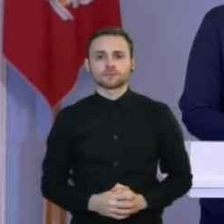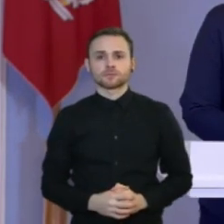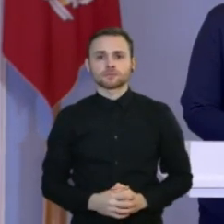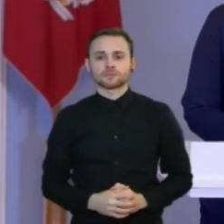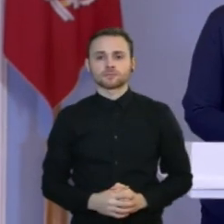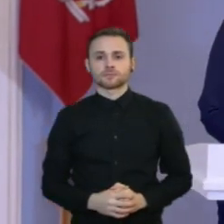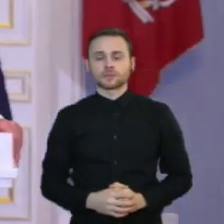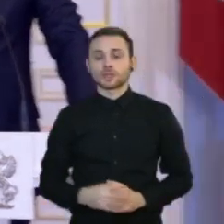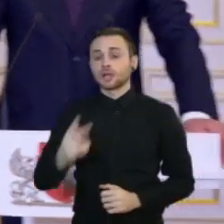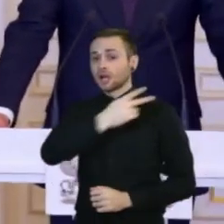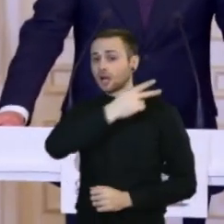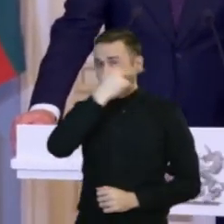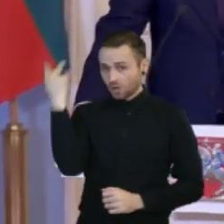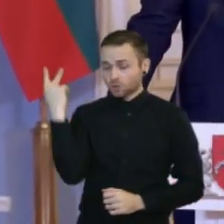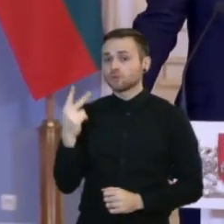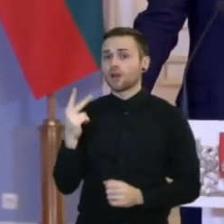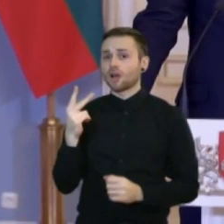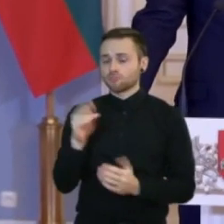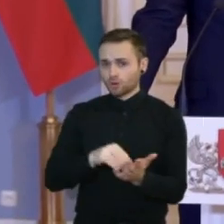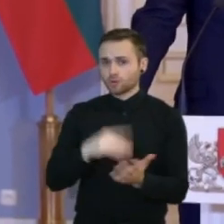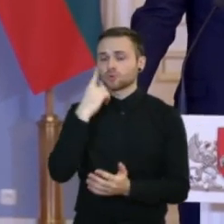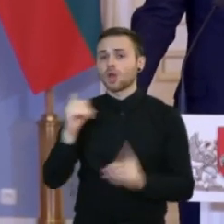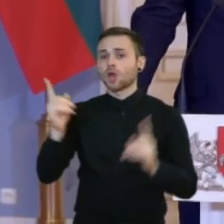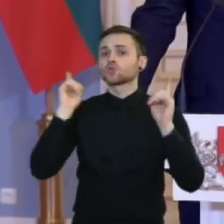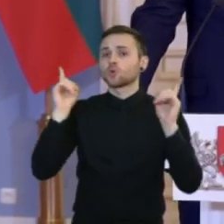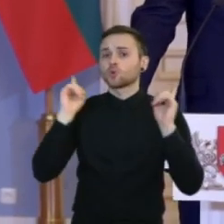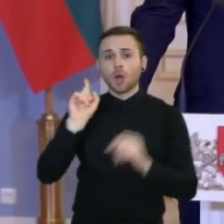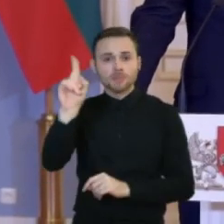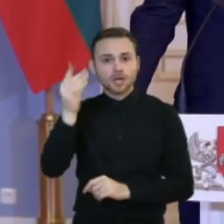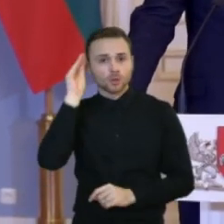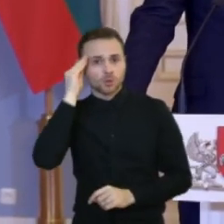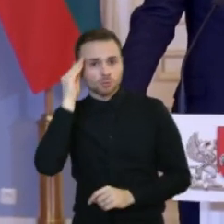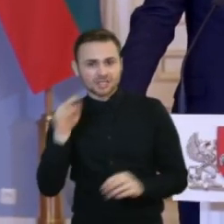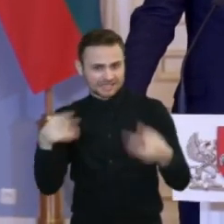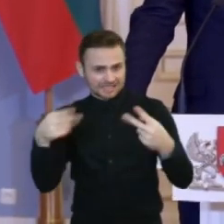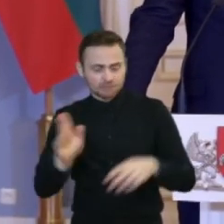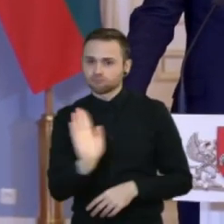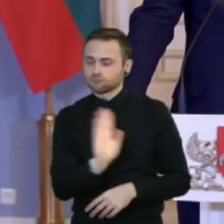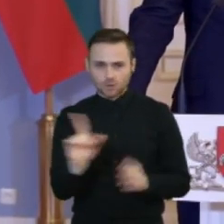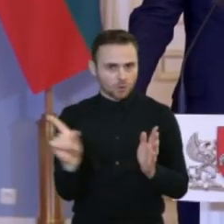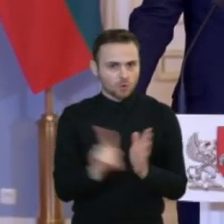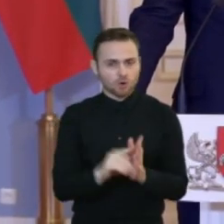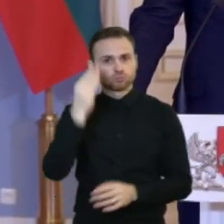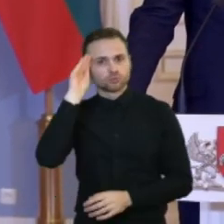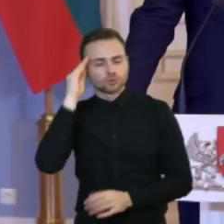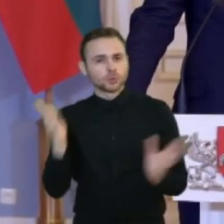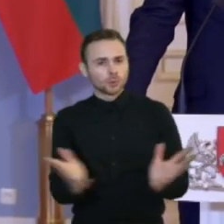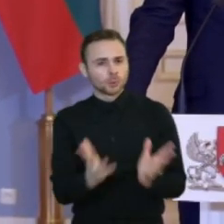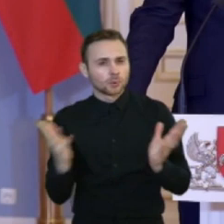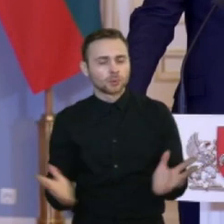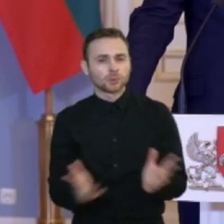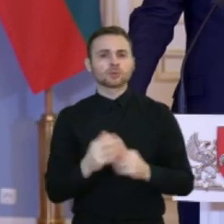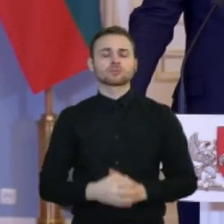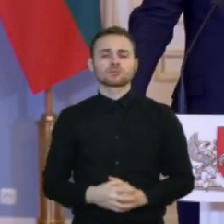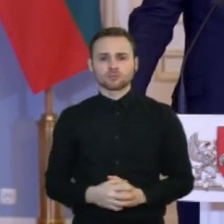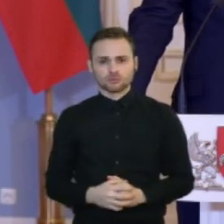Pratęsiu. Lietuva yra saugi, tačiau tai nereiškia, kad mes neturime rūpinti savo saugumu ir neturime jo stiprinti. Tam, žinoma, būtų ir į